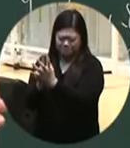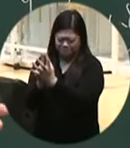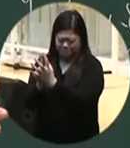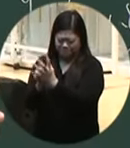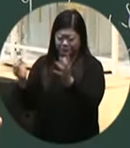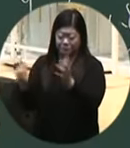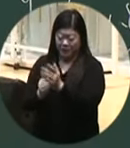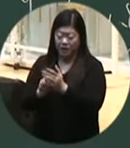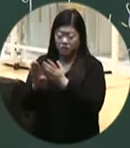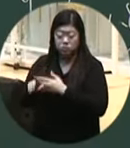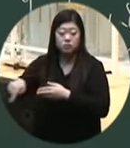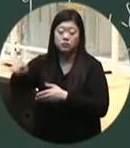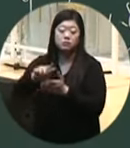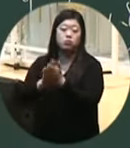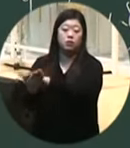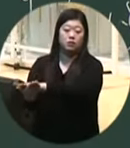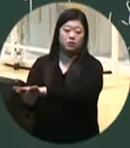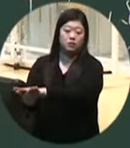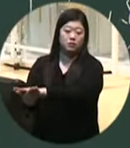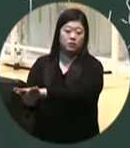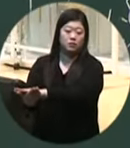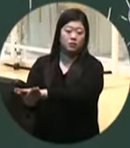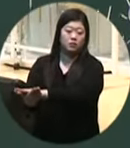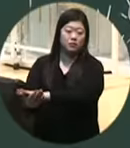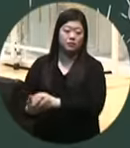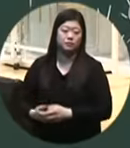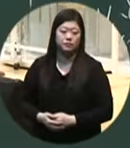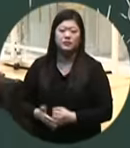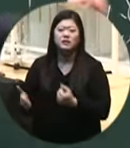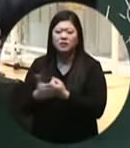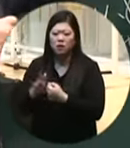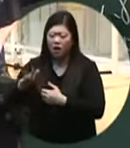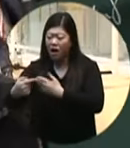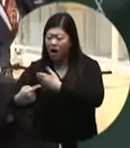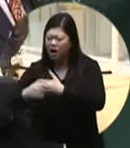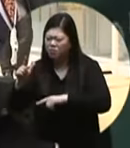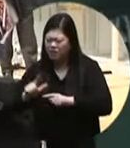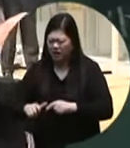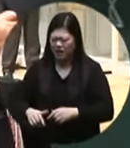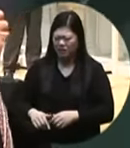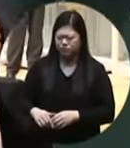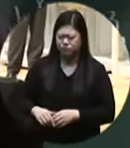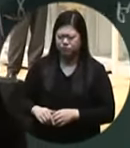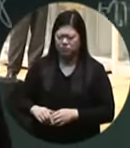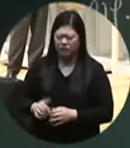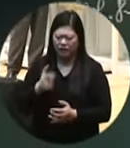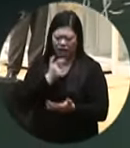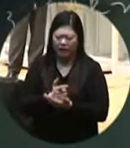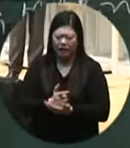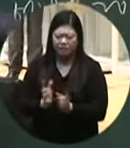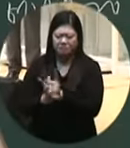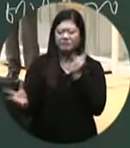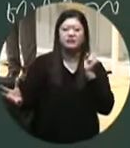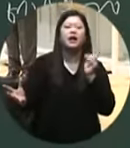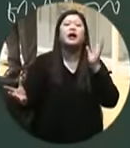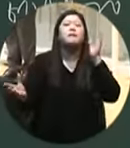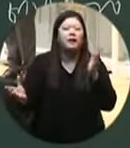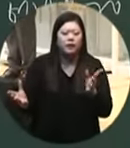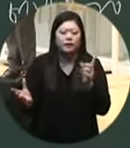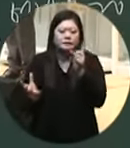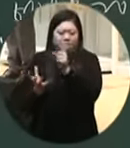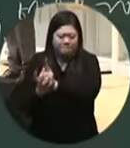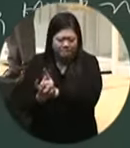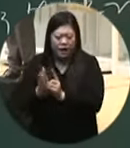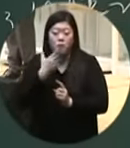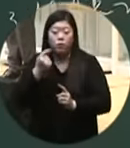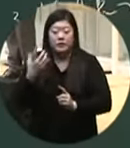took place. 그러니까 여러분이 속지 마시고 이거 하세요. So you too, don't be deceived. Do it this way. 이거 무조건 살려버리는